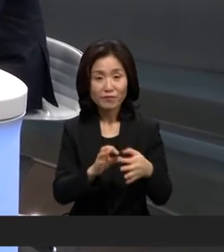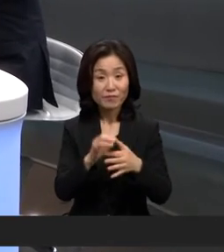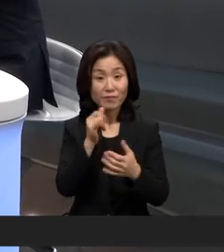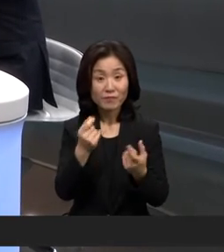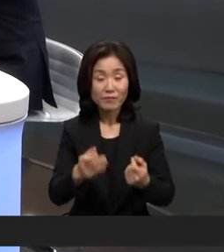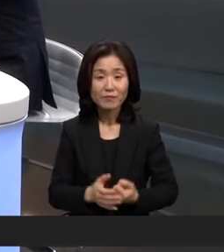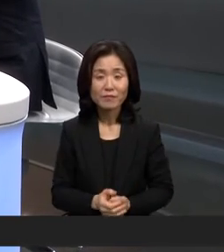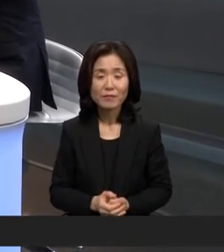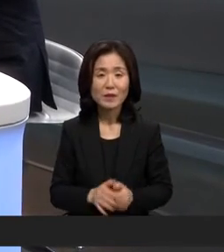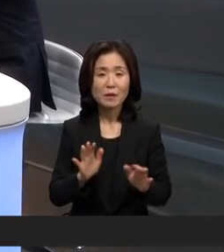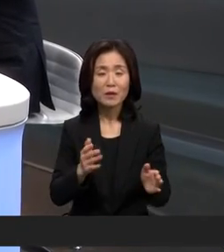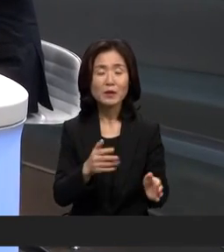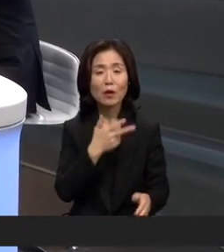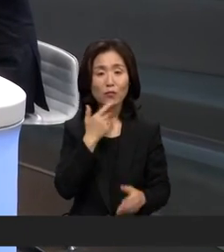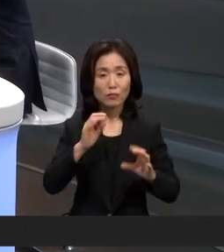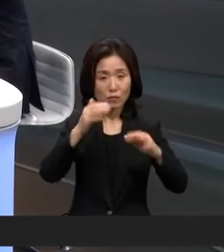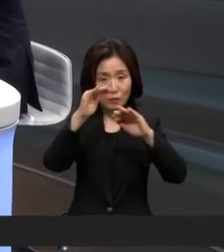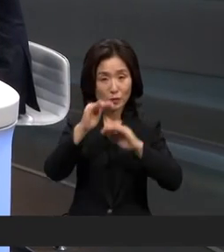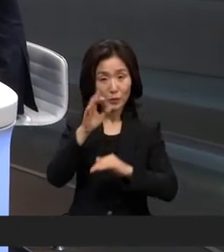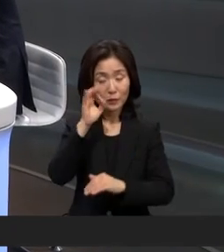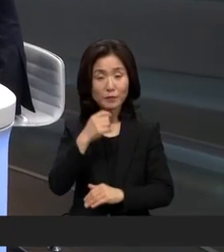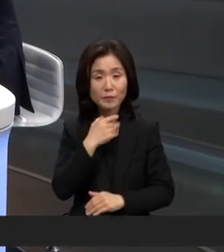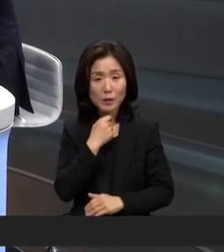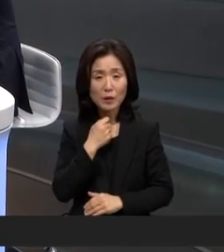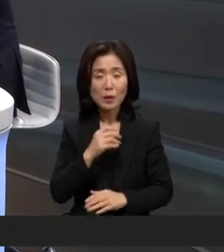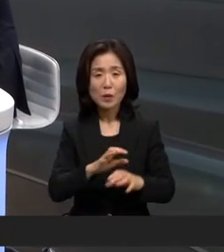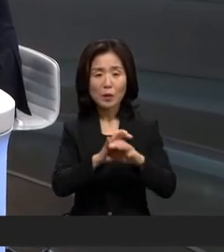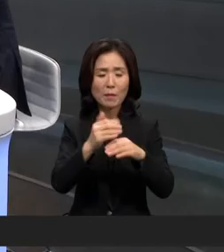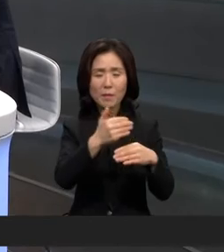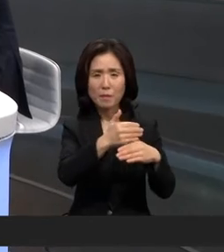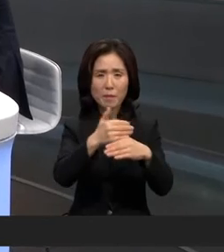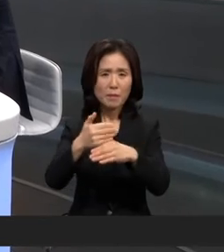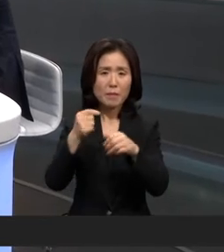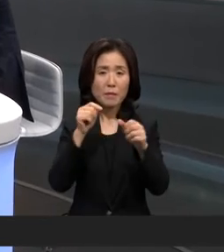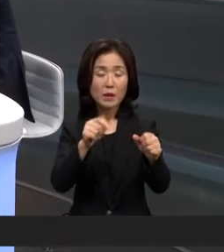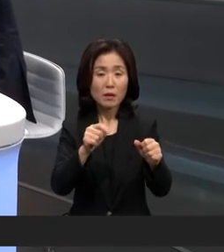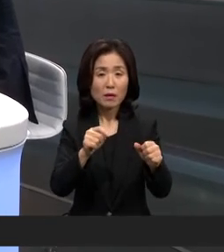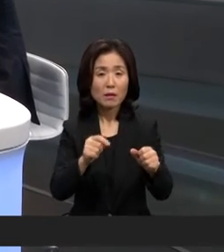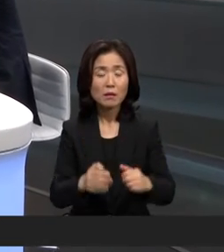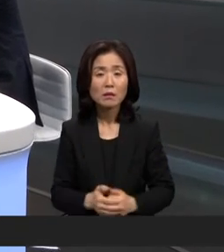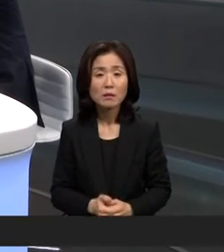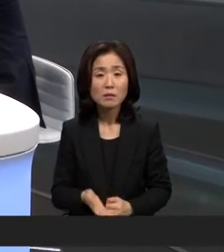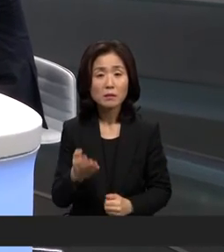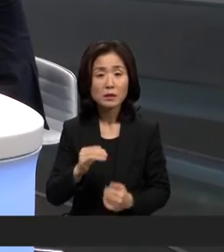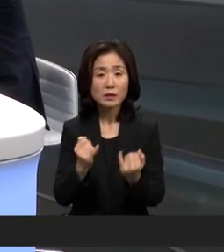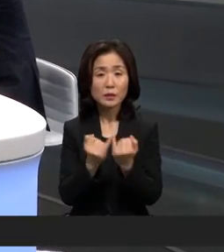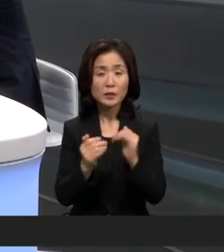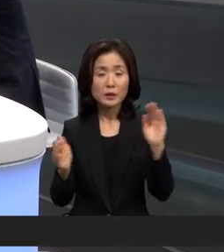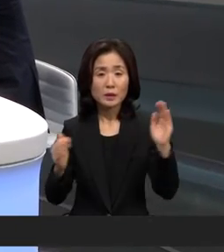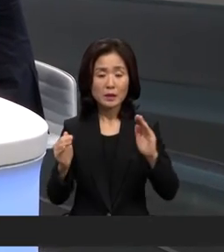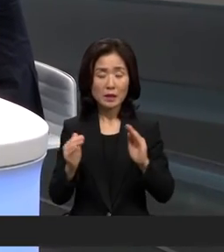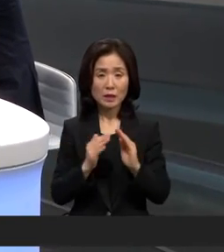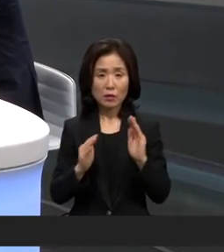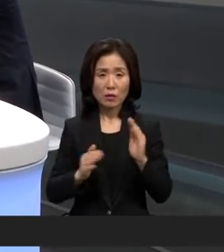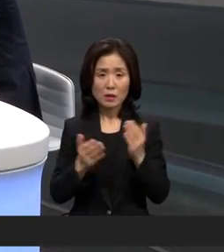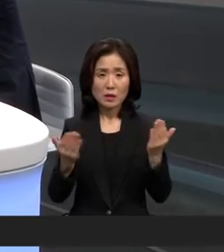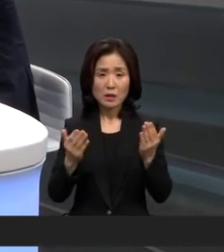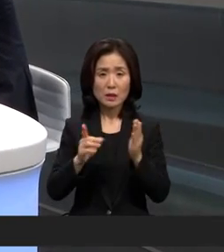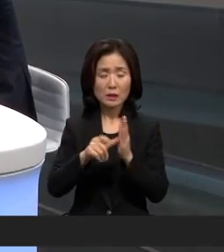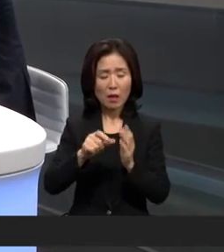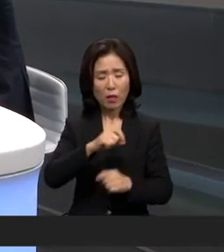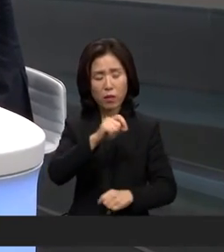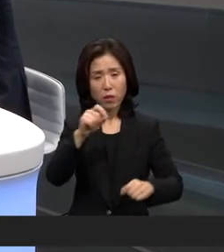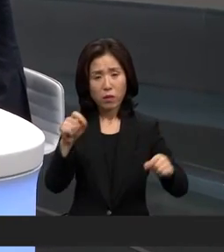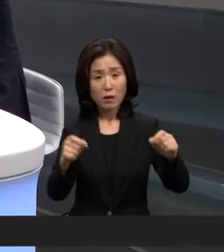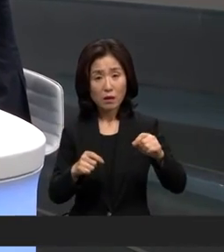네이버는 영국으로 좀 넘어가 보죠 그러나 봉 실형이 내려져 짜 나요 국에서는 그런데 여학생들이 집안 일을 하는 데 많은 시간을 뺏기고